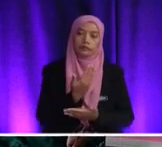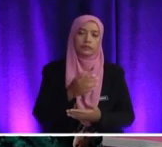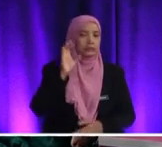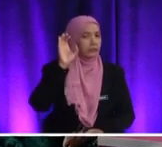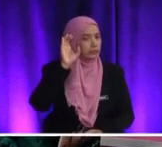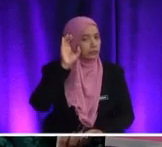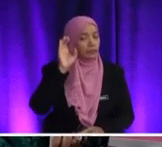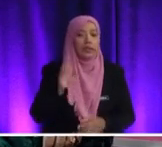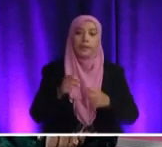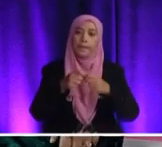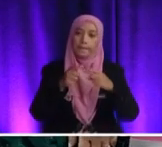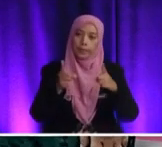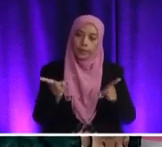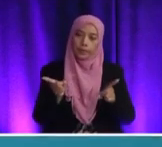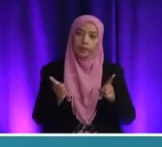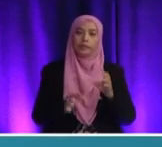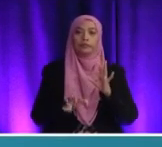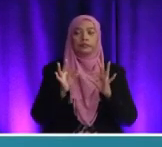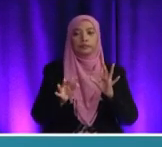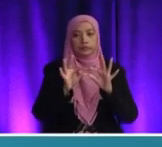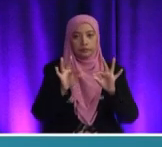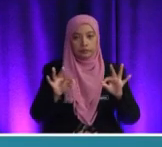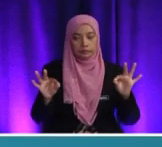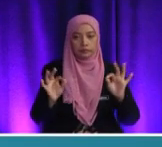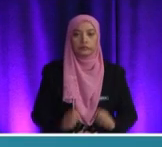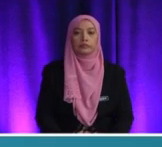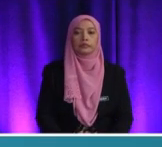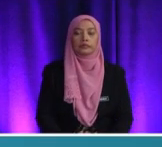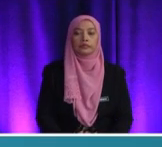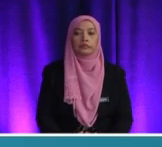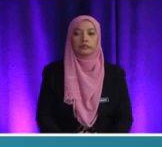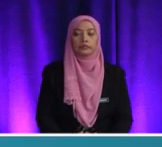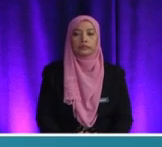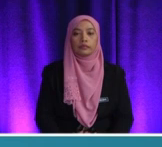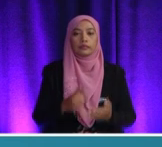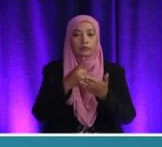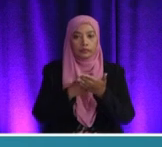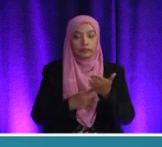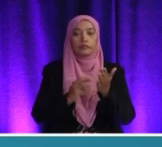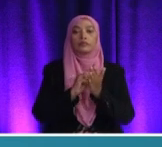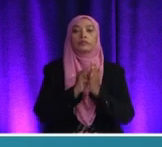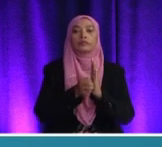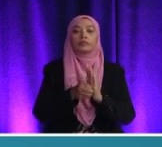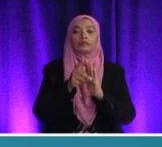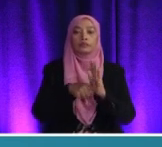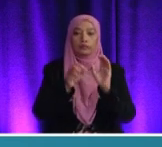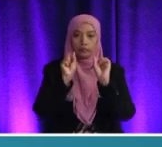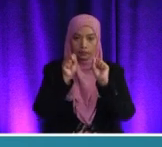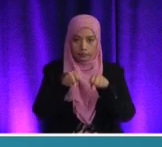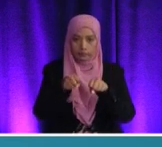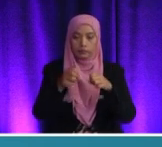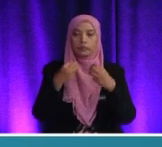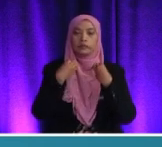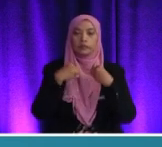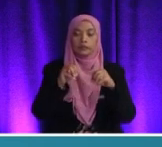kalau Fizi Tengok aja cek beras ITB diaken nampak lebih jelas anggota maksud ke boleh pasaran